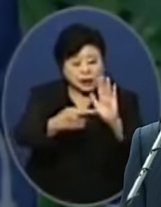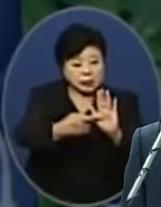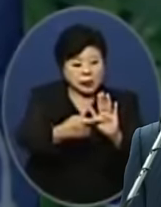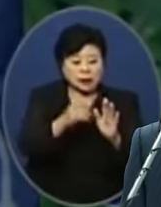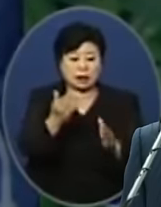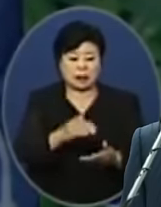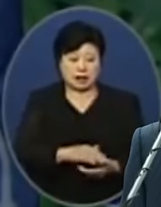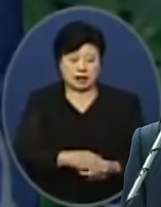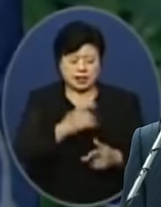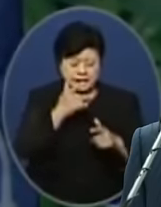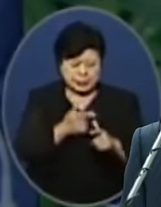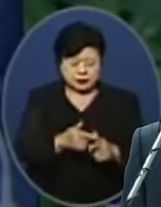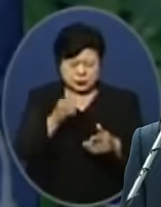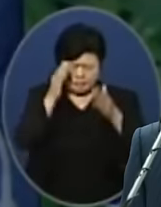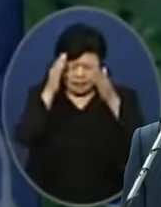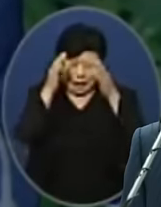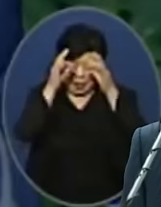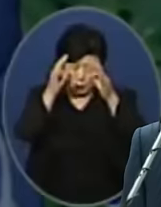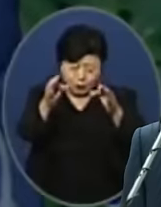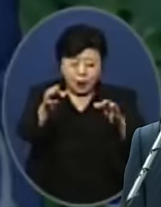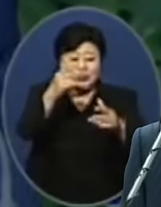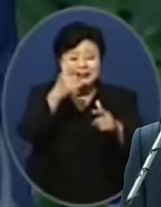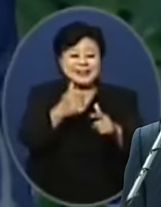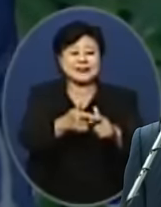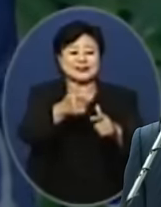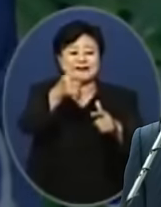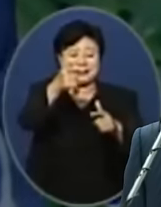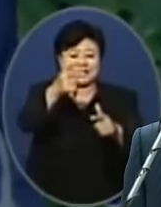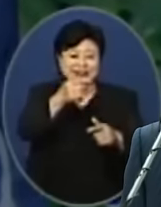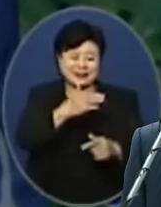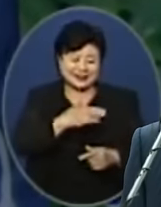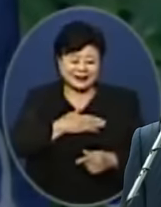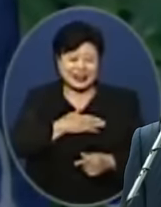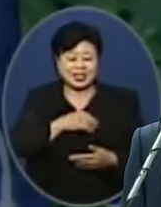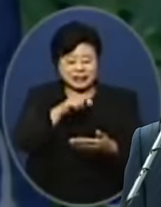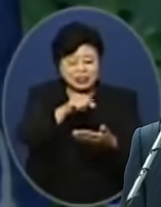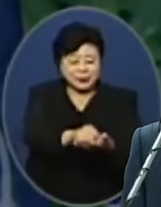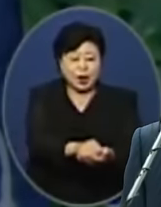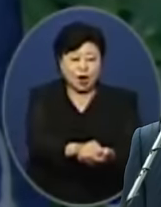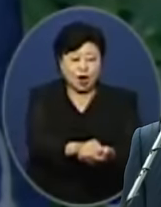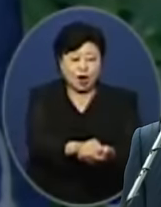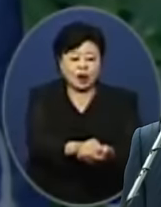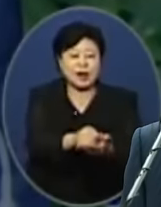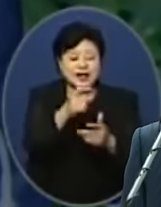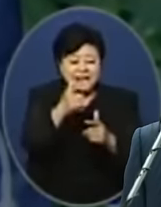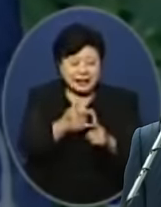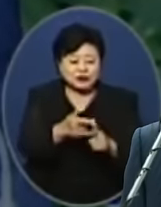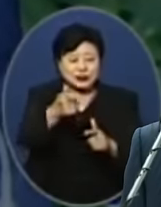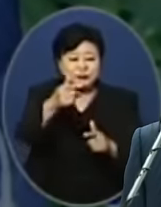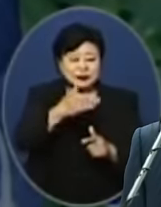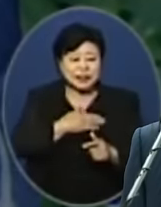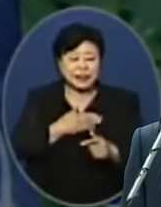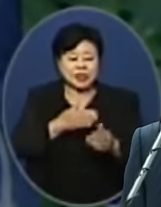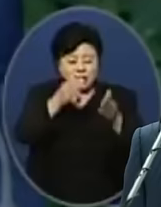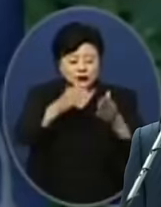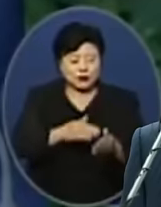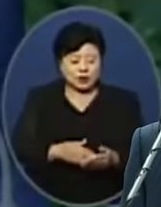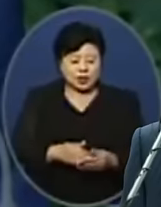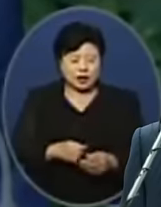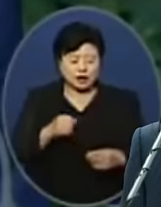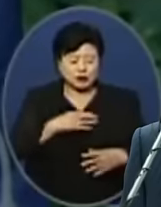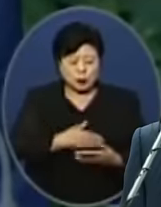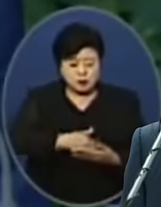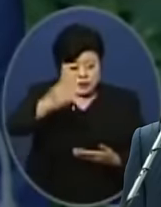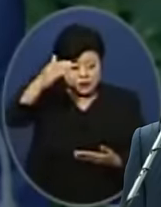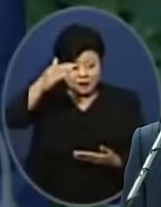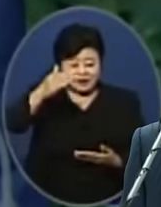것입니다. 우린 예수님을 바라보면 예수님이 나를 점령하시고 예수님이 나를 통하여 두려움을